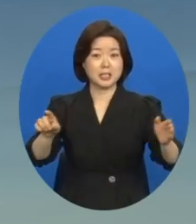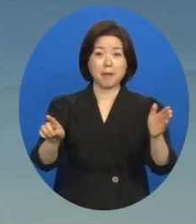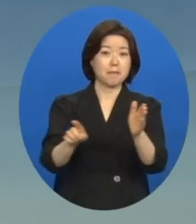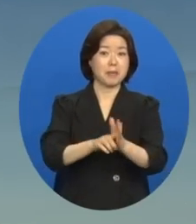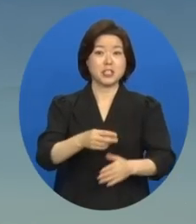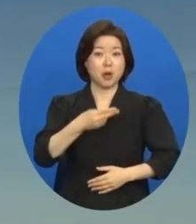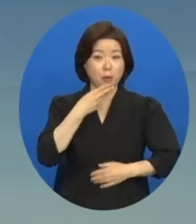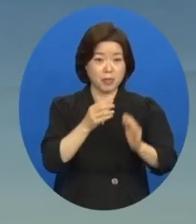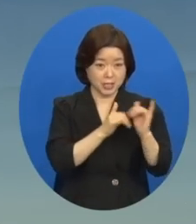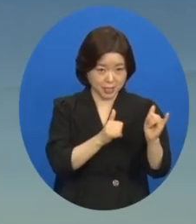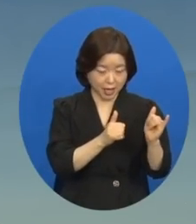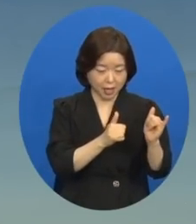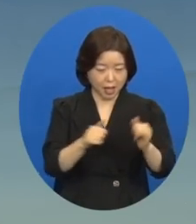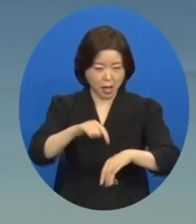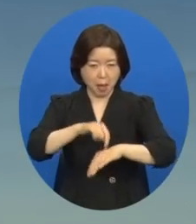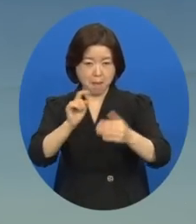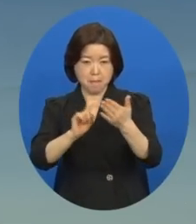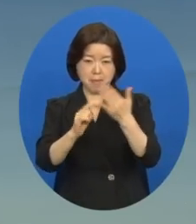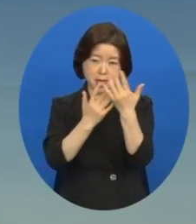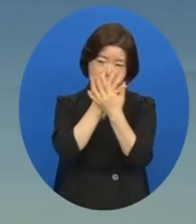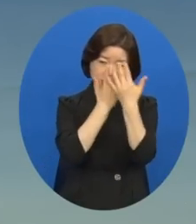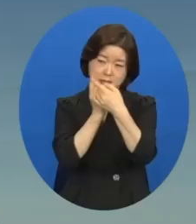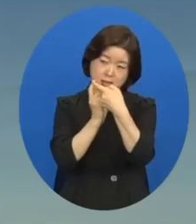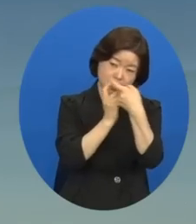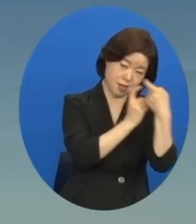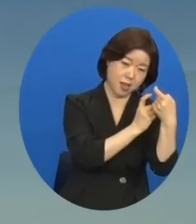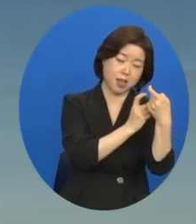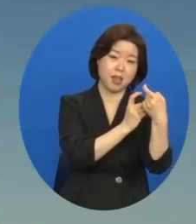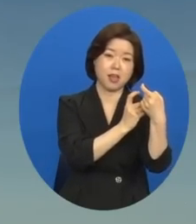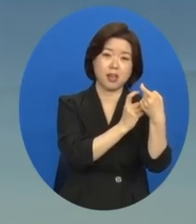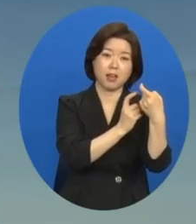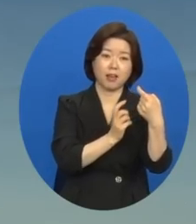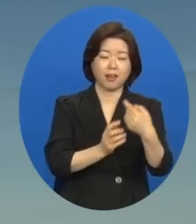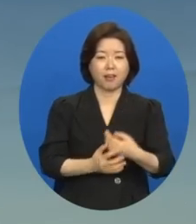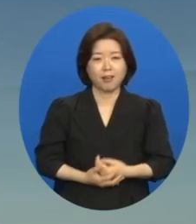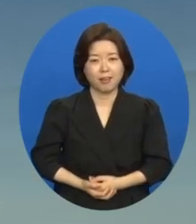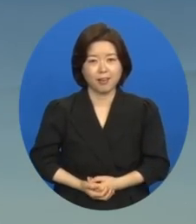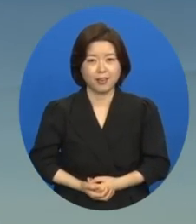아니하는 자들의 마음을 혼미하게 하여